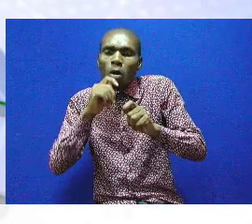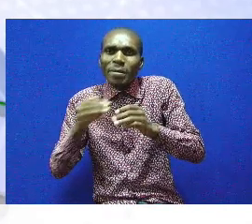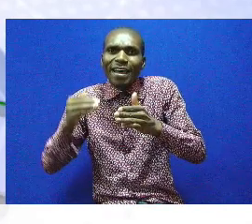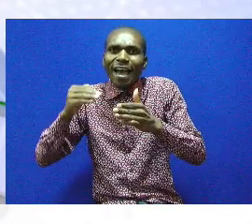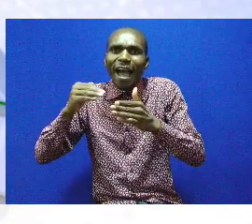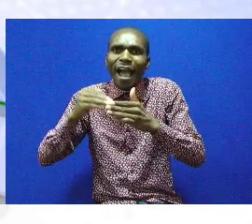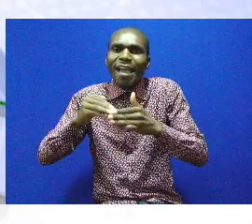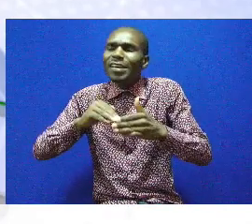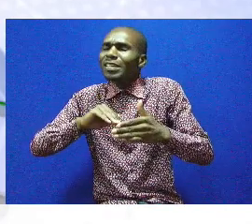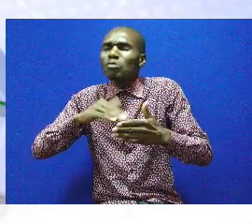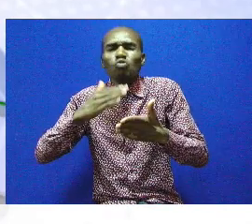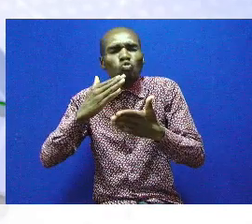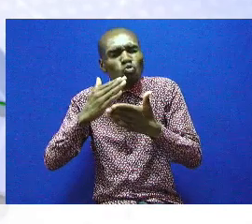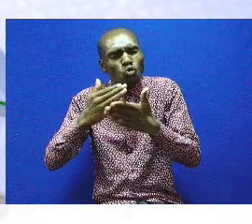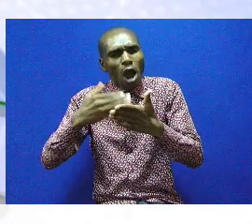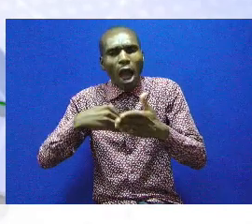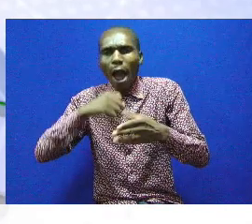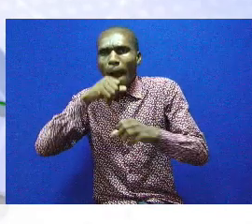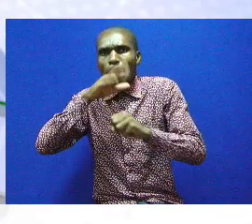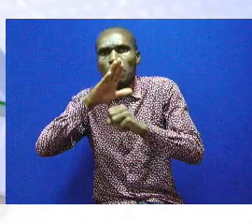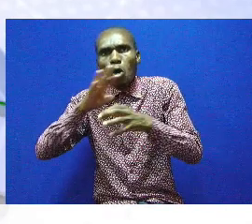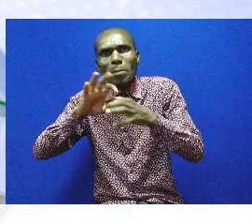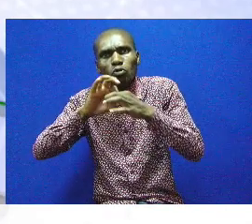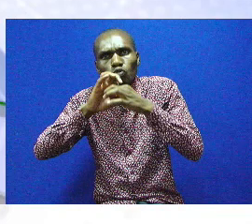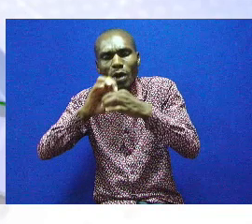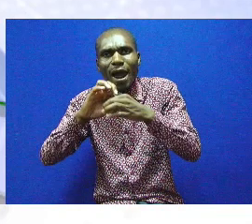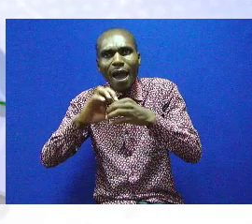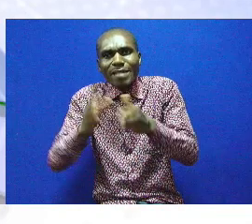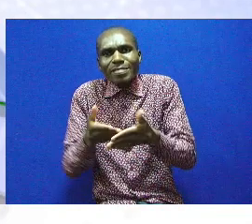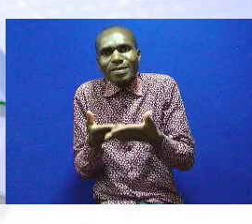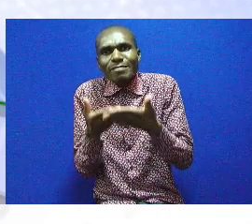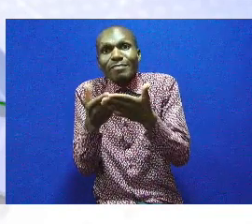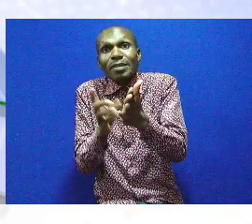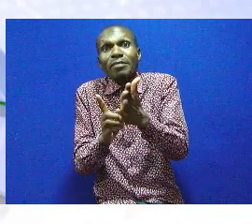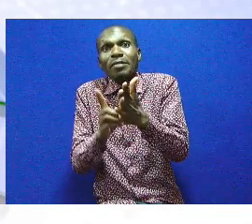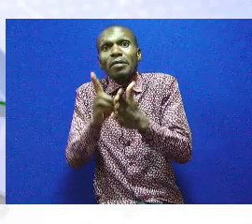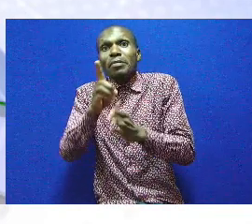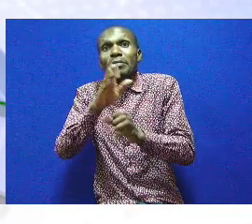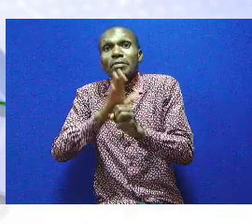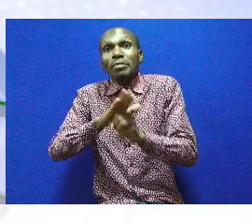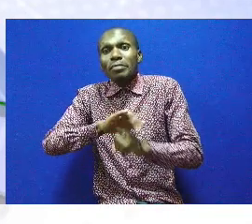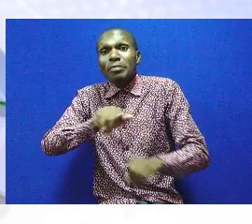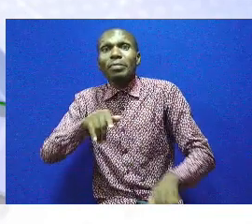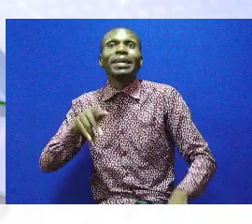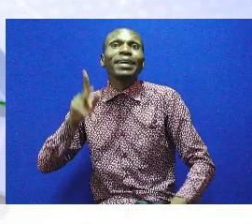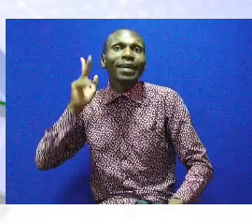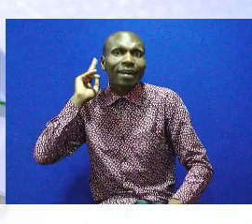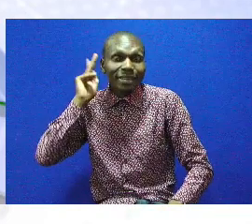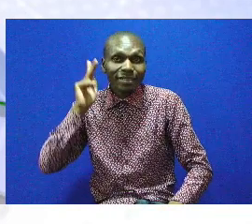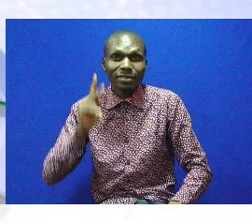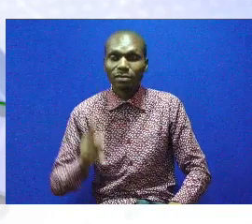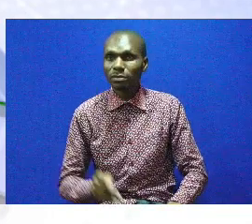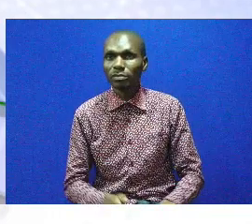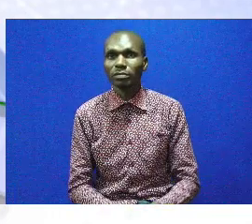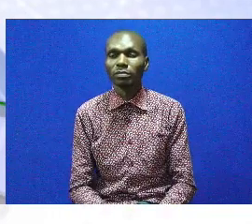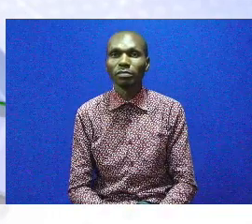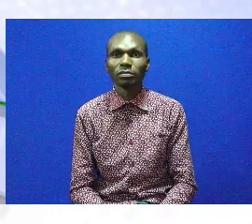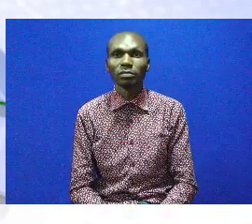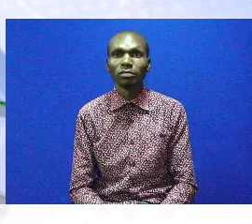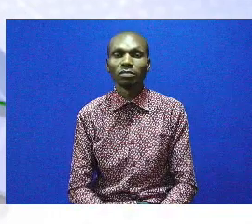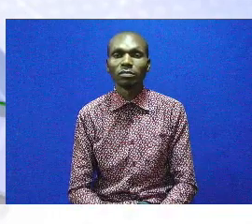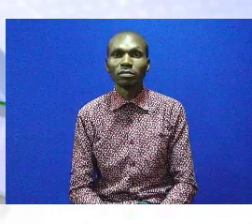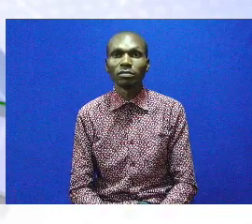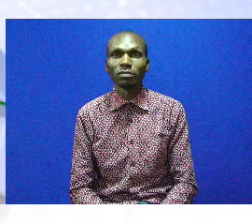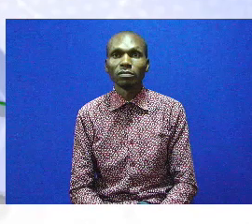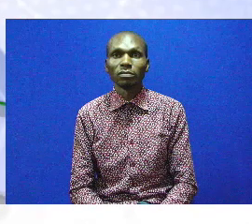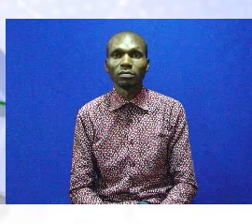bakoli eira kubwatrana na boiko kwenekya amagendro ase county ya Kisii mulikito mil Mumanyi na baka kwekira